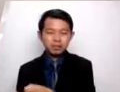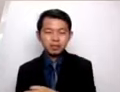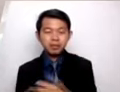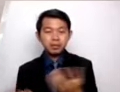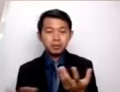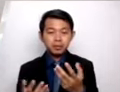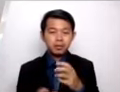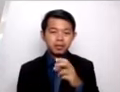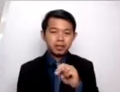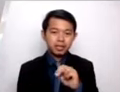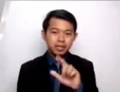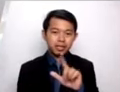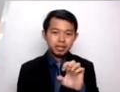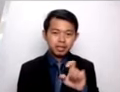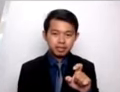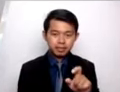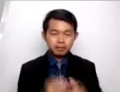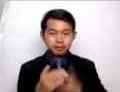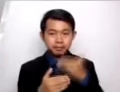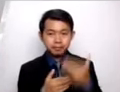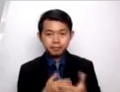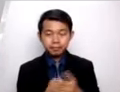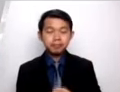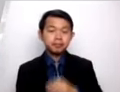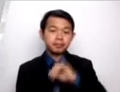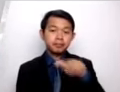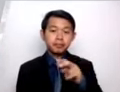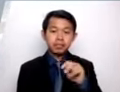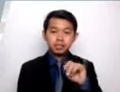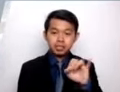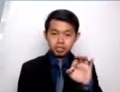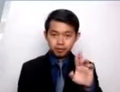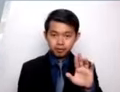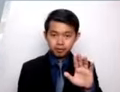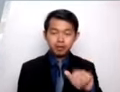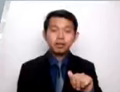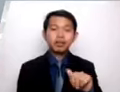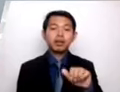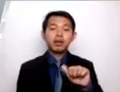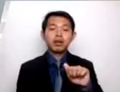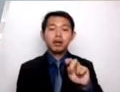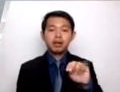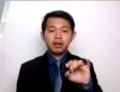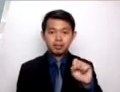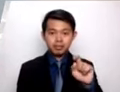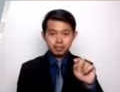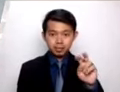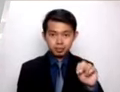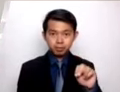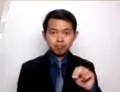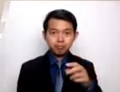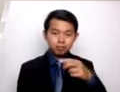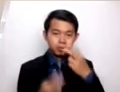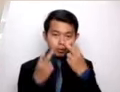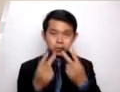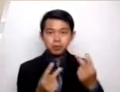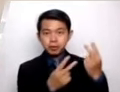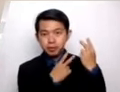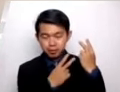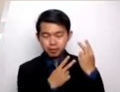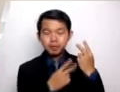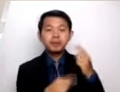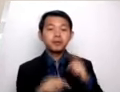Courtney Cox at Jennifer Aniston inalala naman ng Friends co-star na si Matthew Perry sa kanyang first death